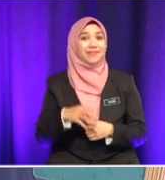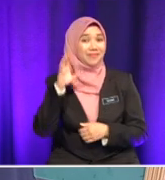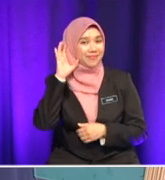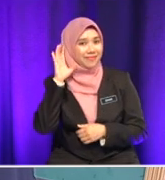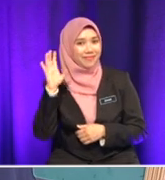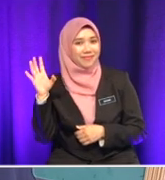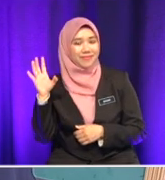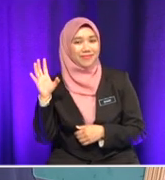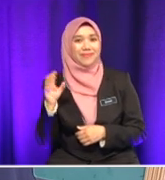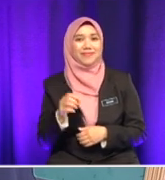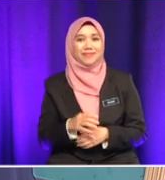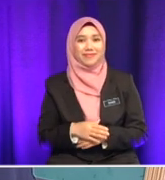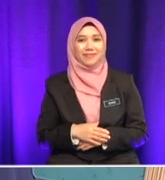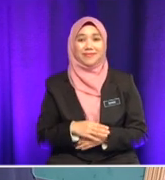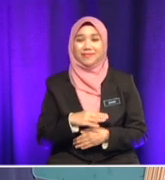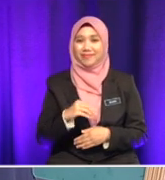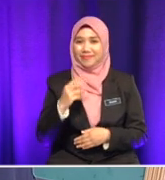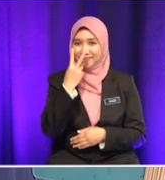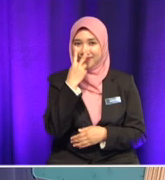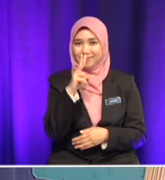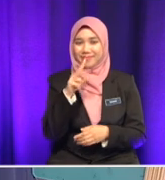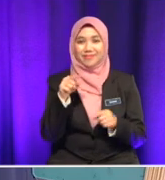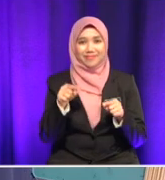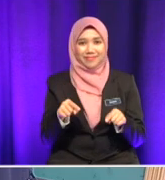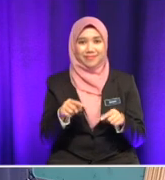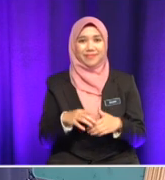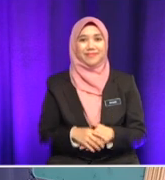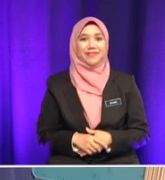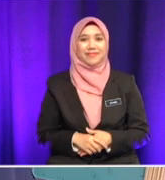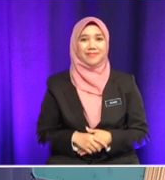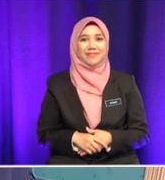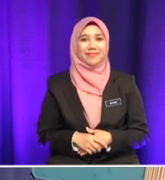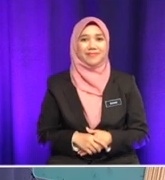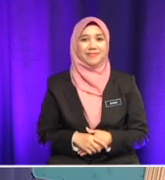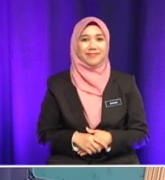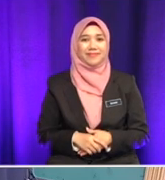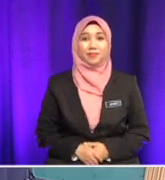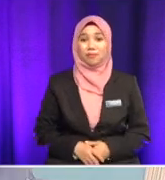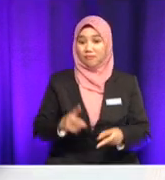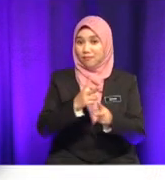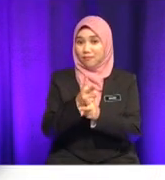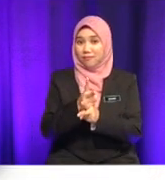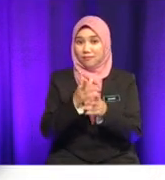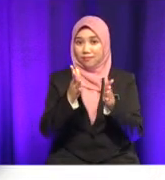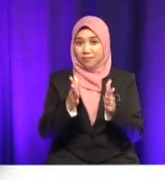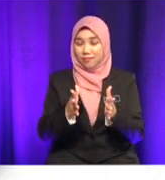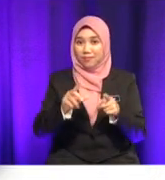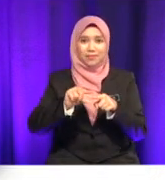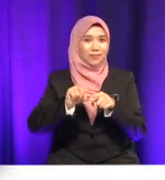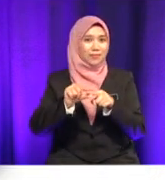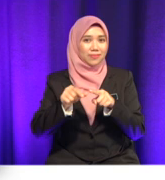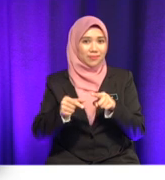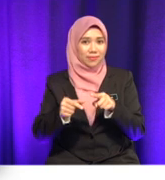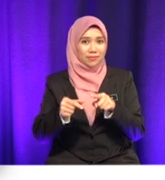dan tonton paparan maltimedia ini dengar dengan teliti peternak